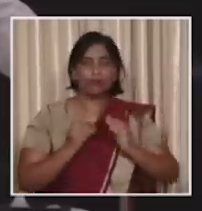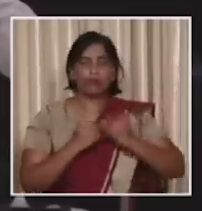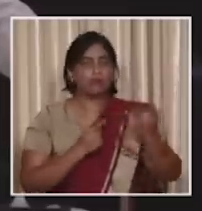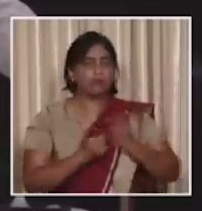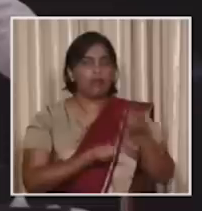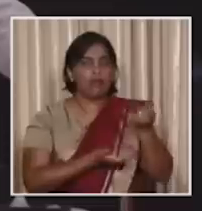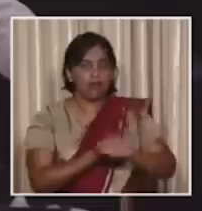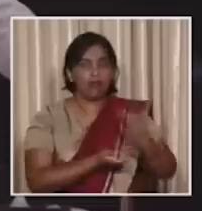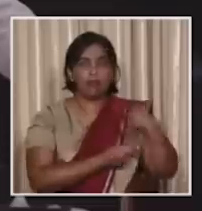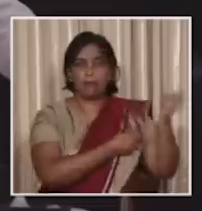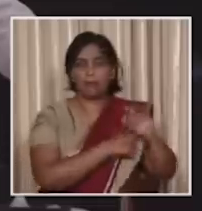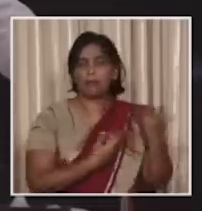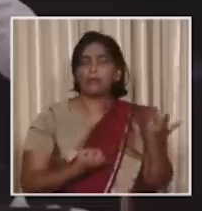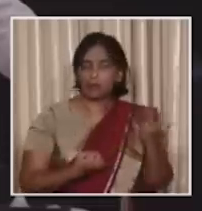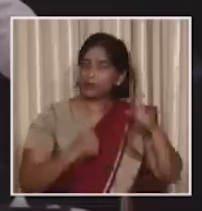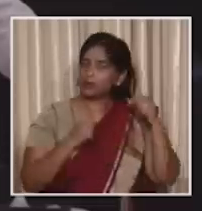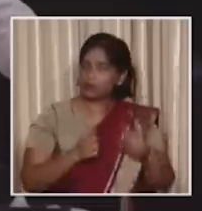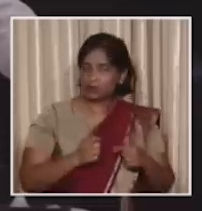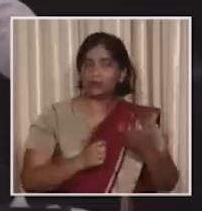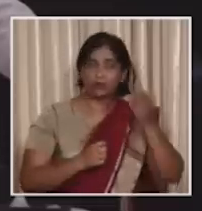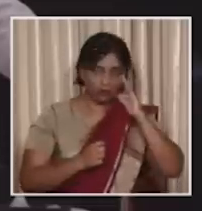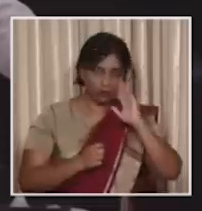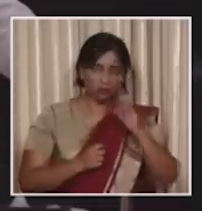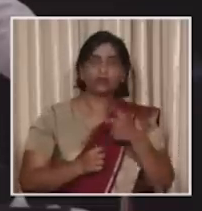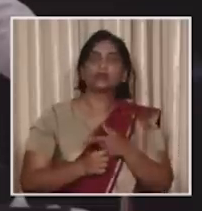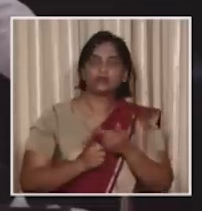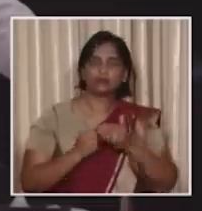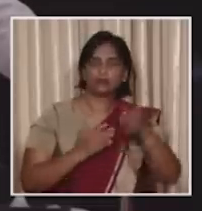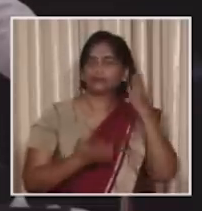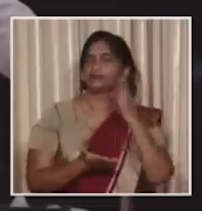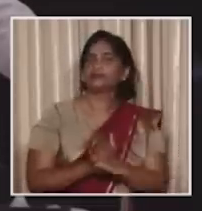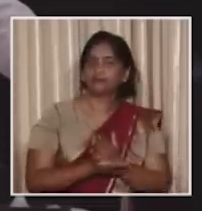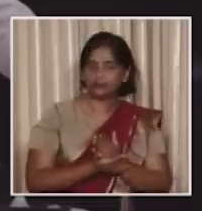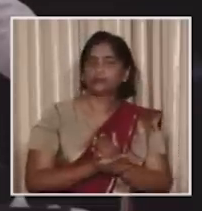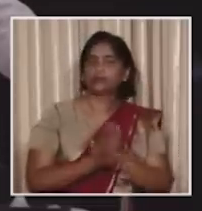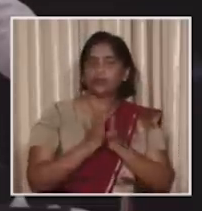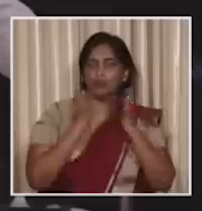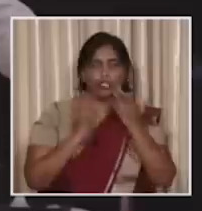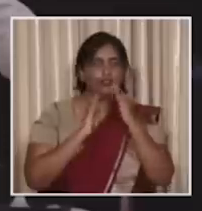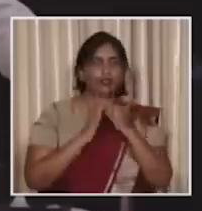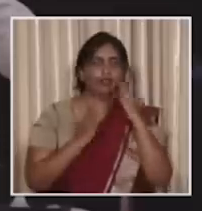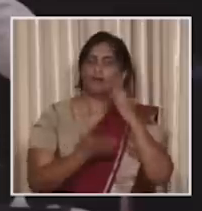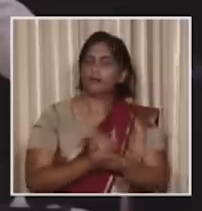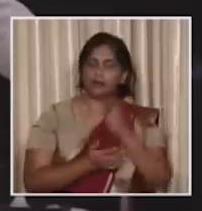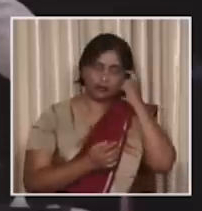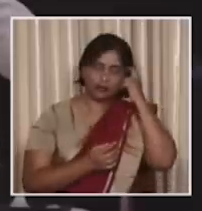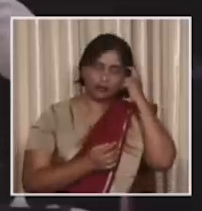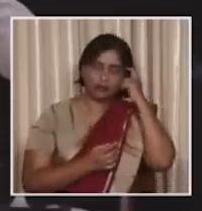මේක කරගන්න බැරි වෙලා තිබෙනවා. ඒ නිසා දැන් වෙලා තියෙන දේ තමයි ස්වභාවිකවම මේක අඩපණ වෙලා බොහෝ පාසල්වල නතර වෙලා තිබෙනවා. ඒ